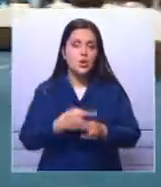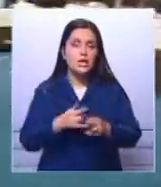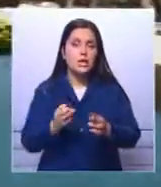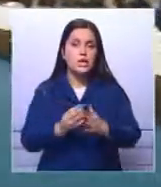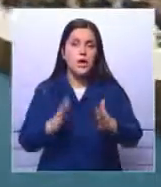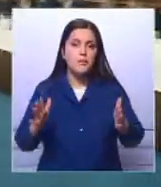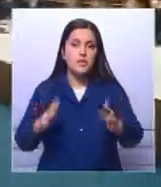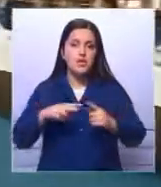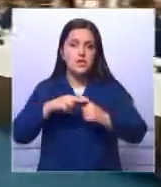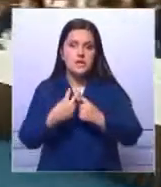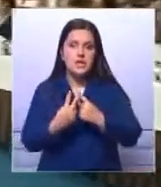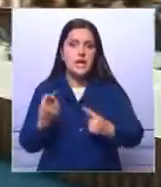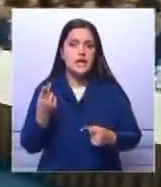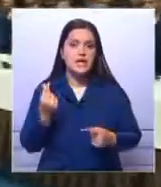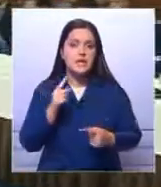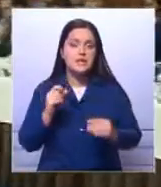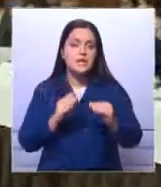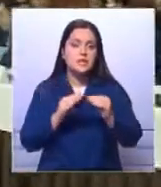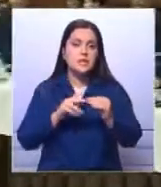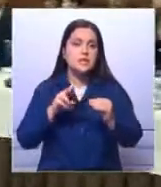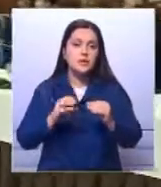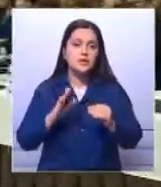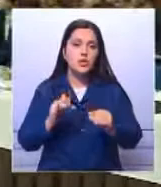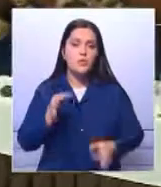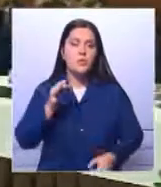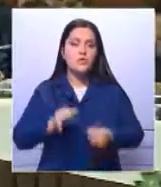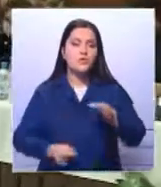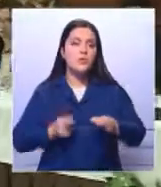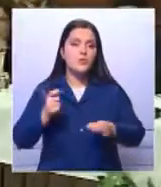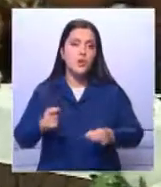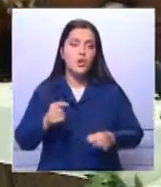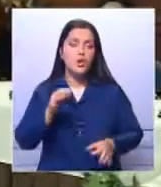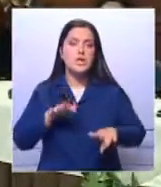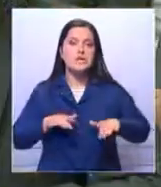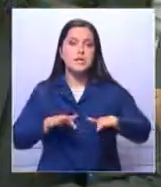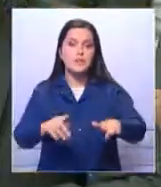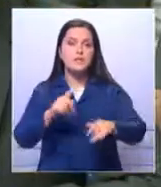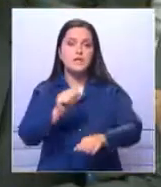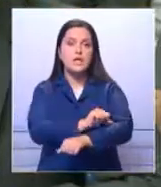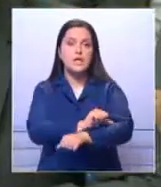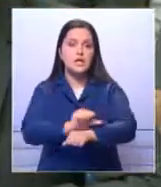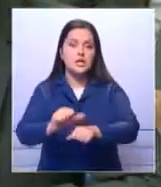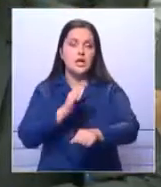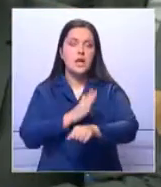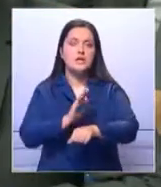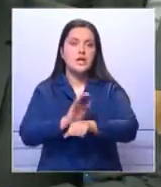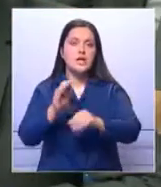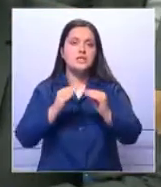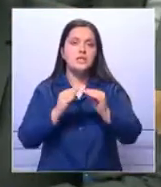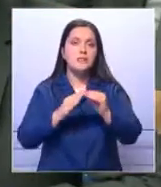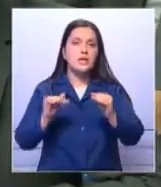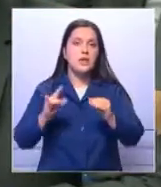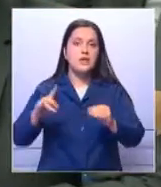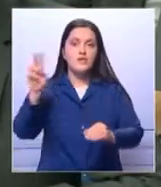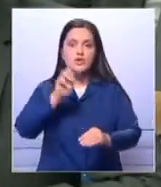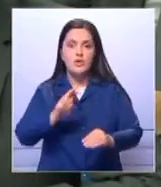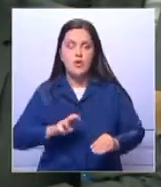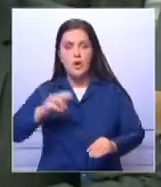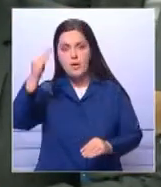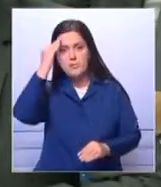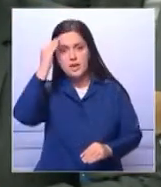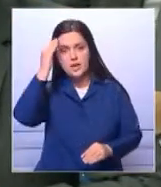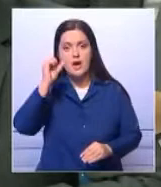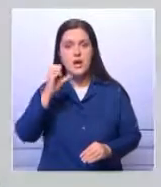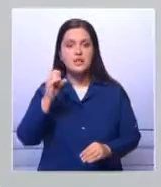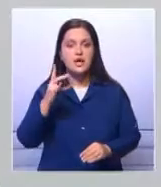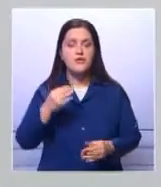это небольшая часть средств. За 10 лет только по возбужденным уголовным делам за границу вывели порядка 10 миллиардов долларов.